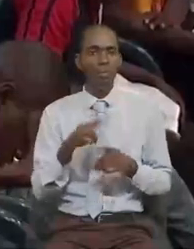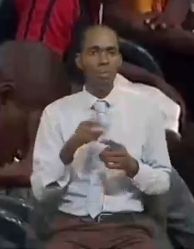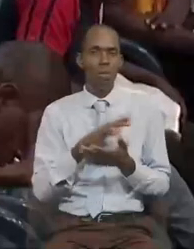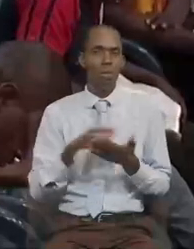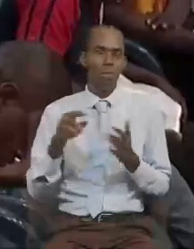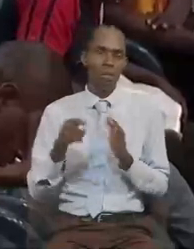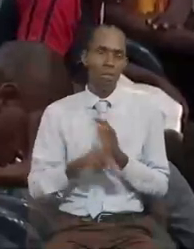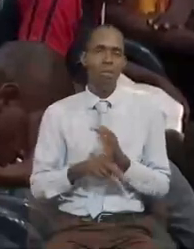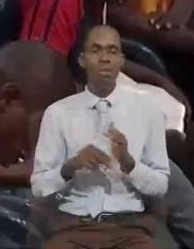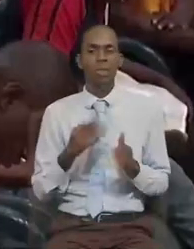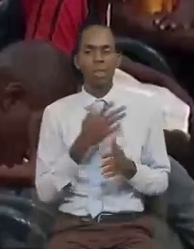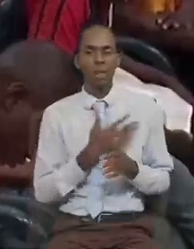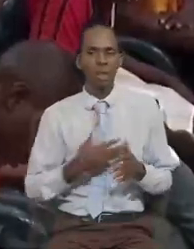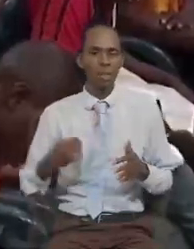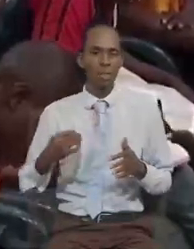au salut.